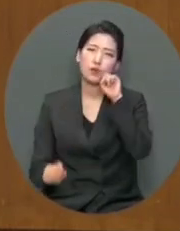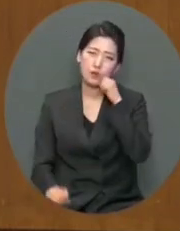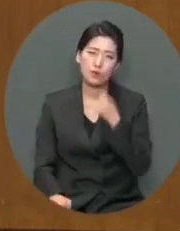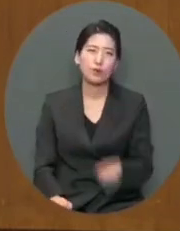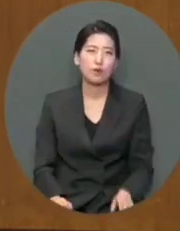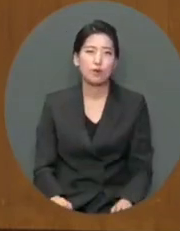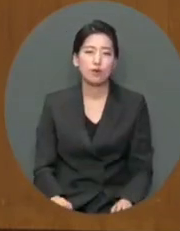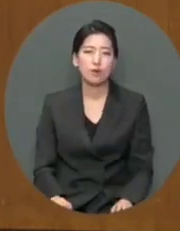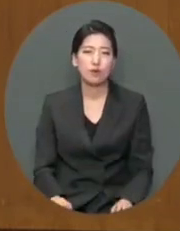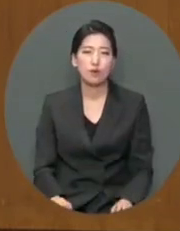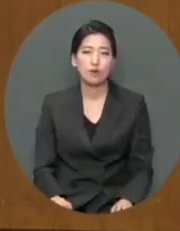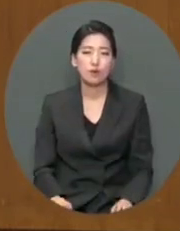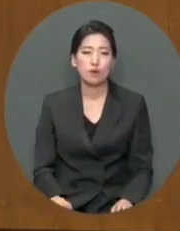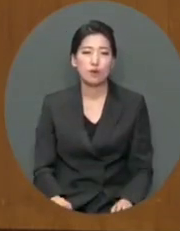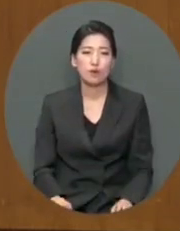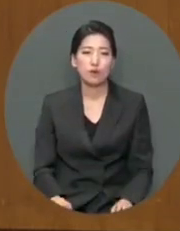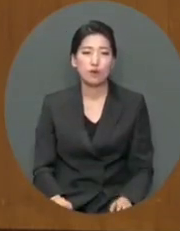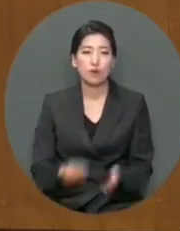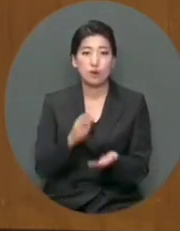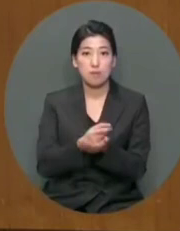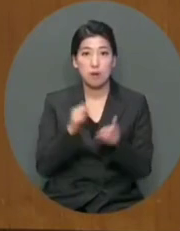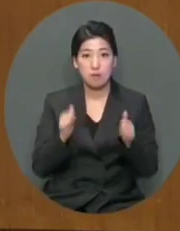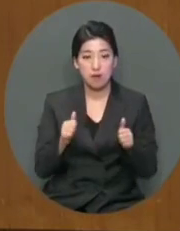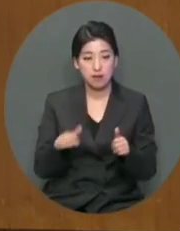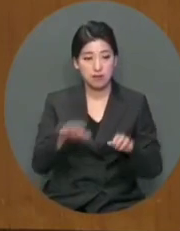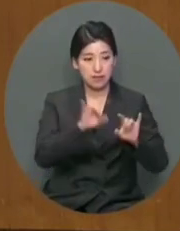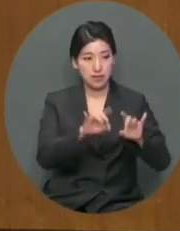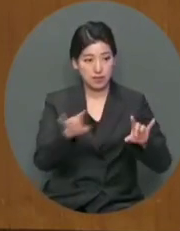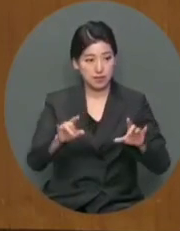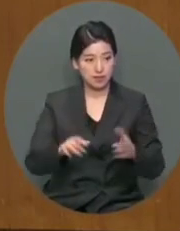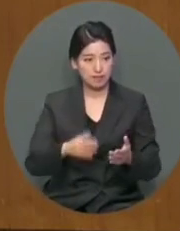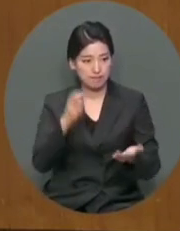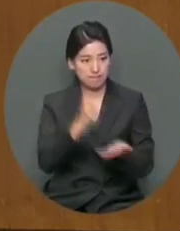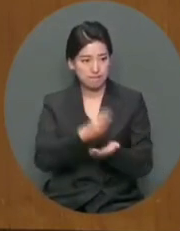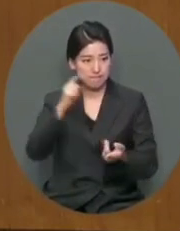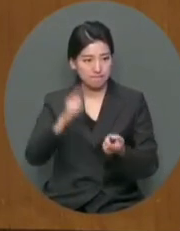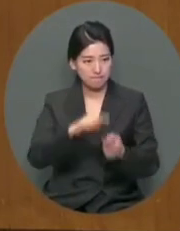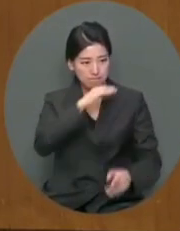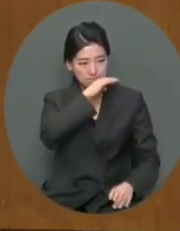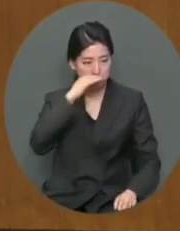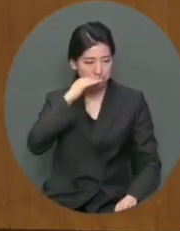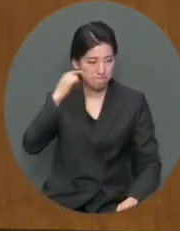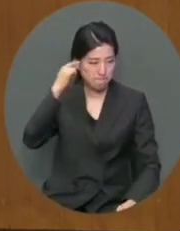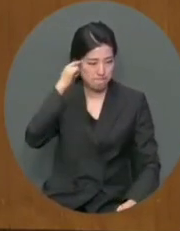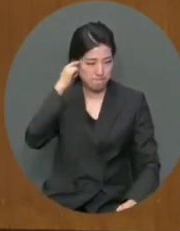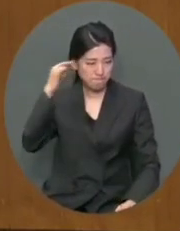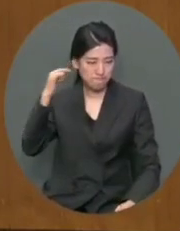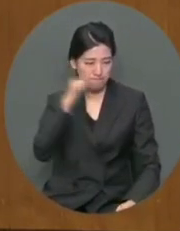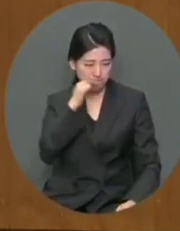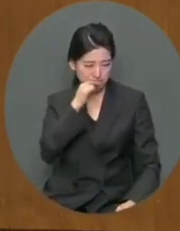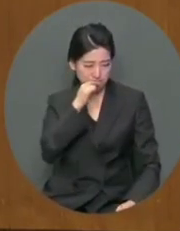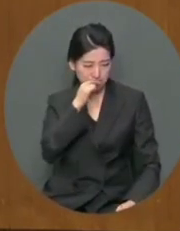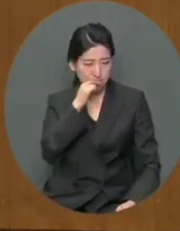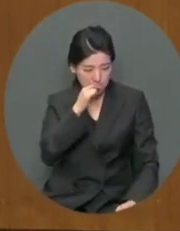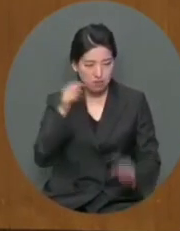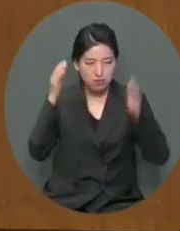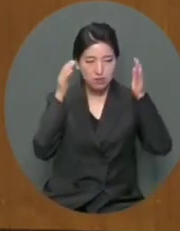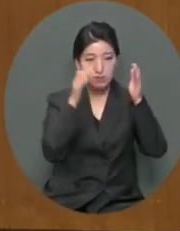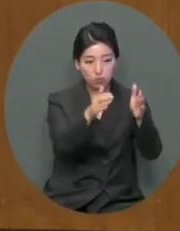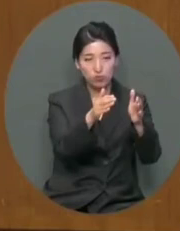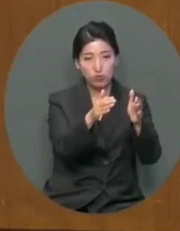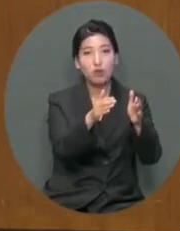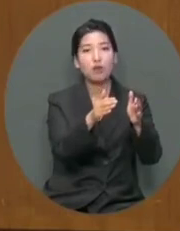개개인이 직업 윤리를 확립해가지고 거기에 영향을 받지 않는다는 그 부분이 확립되고 그 다음에